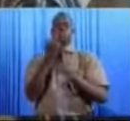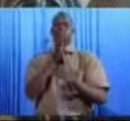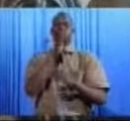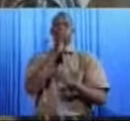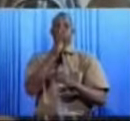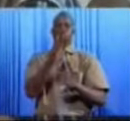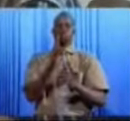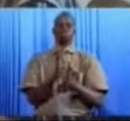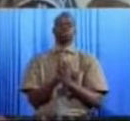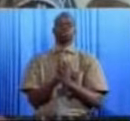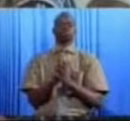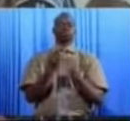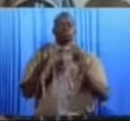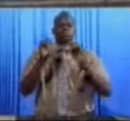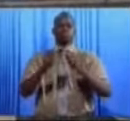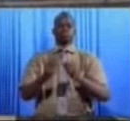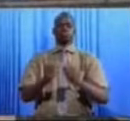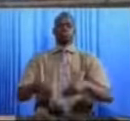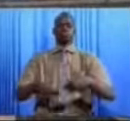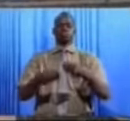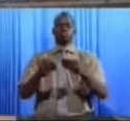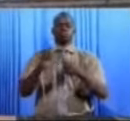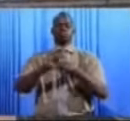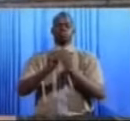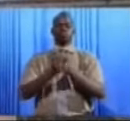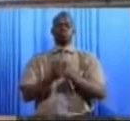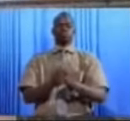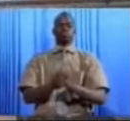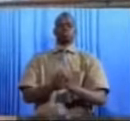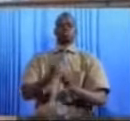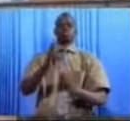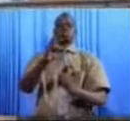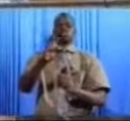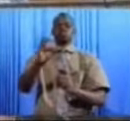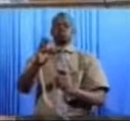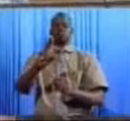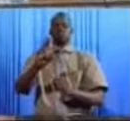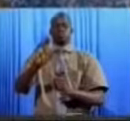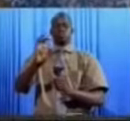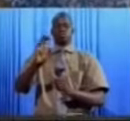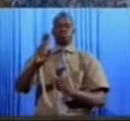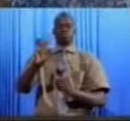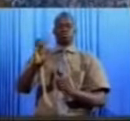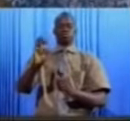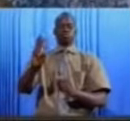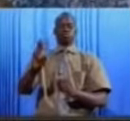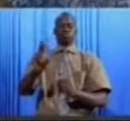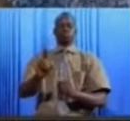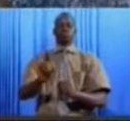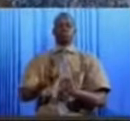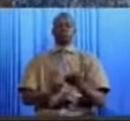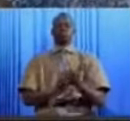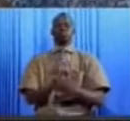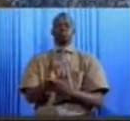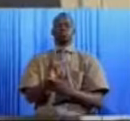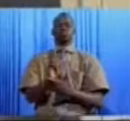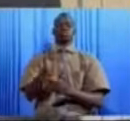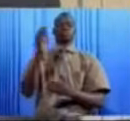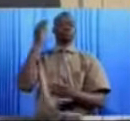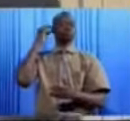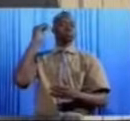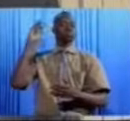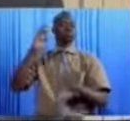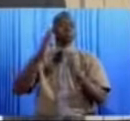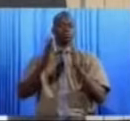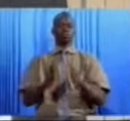de commettre des dangers il ya le cyanure via le mercure qui sont utilisés au niveau des deux sont d'ailleurs ceux